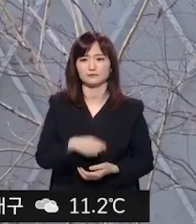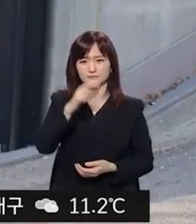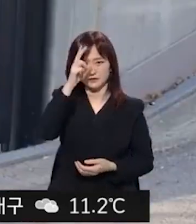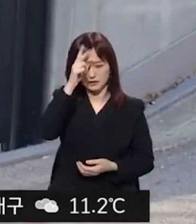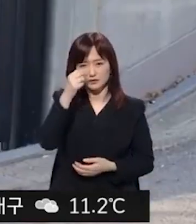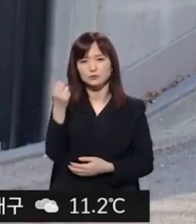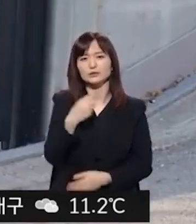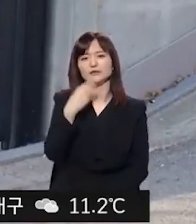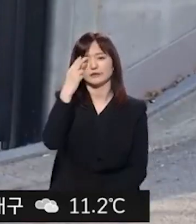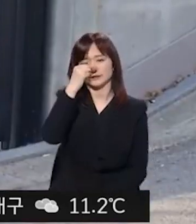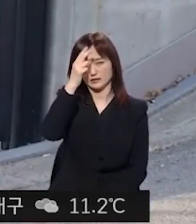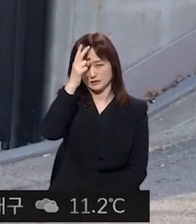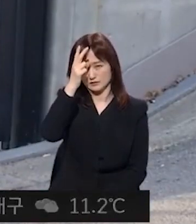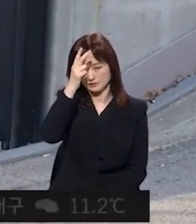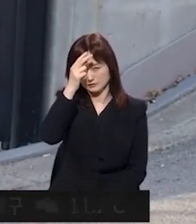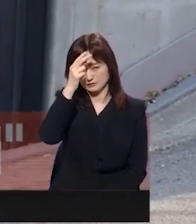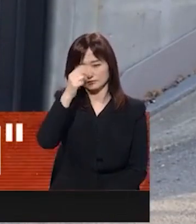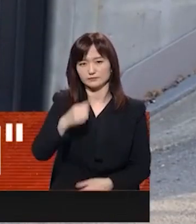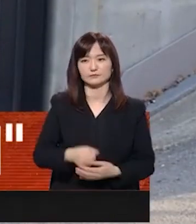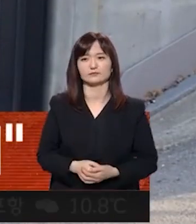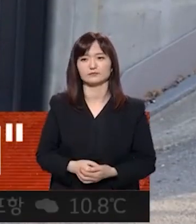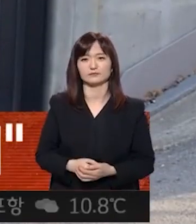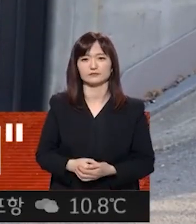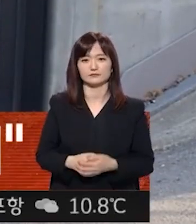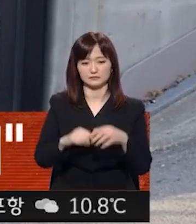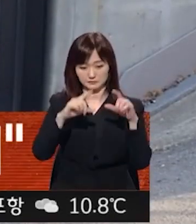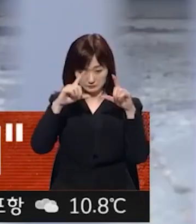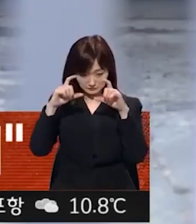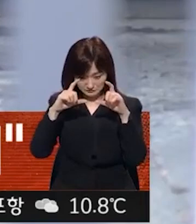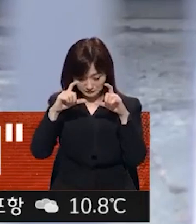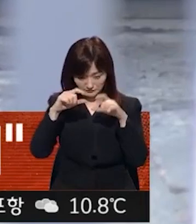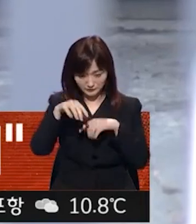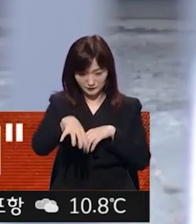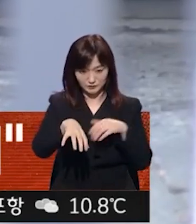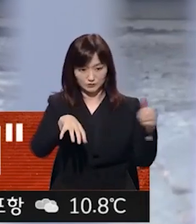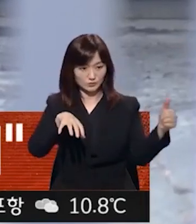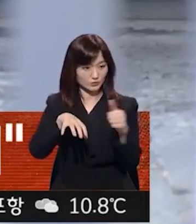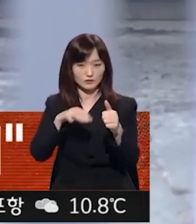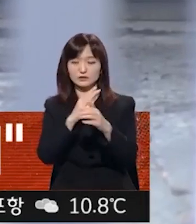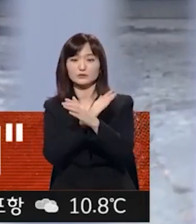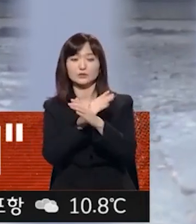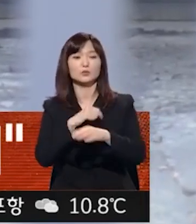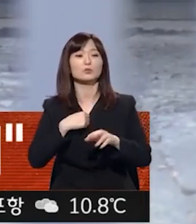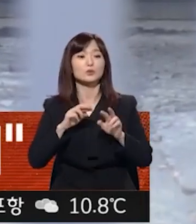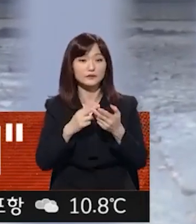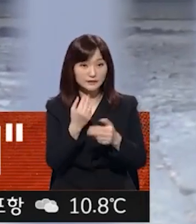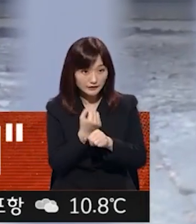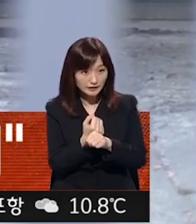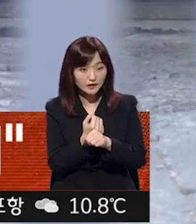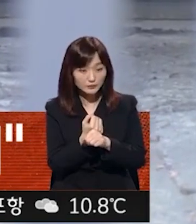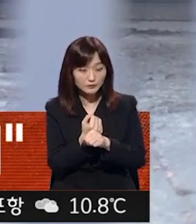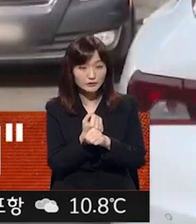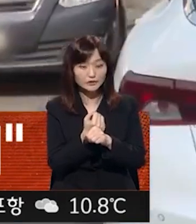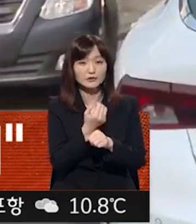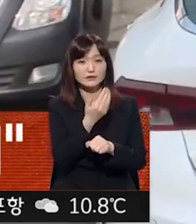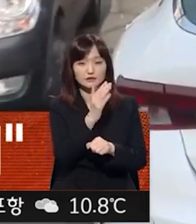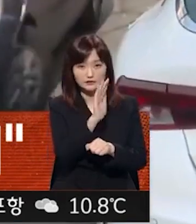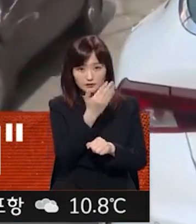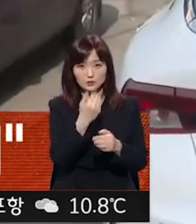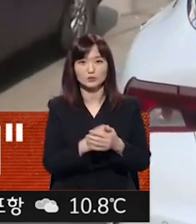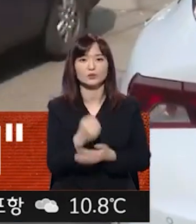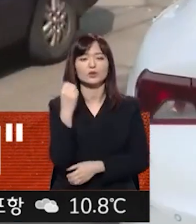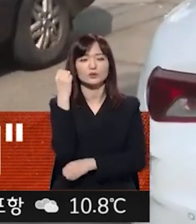경찰이나 검찰 공부규정상 포토라인은 지금 금지되어 있습니다 본인이 한다는 거지만 원칙적으로 비공개가